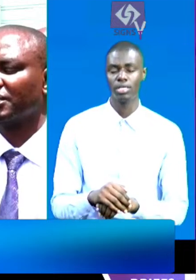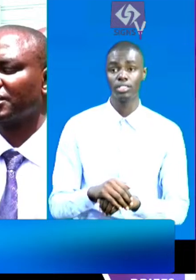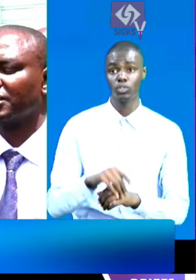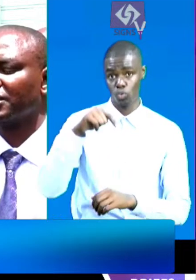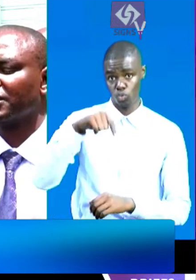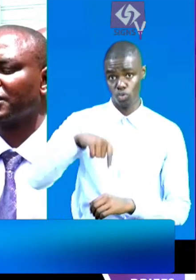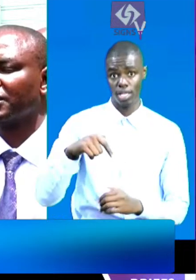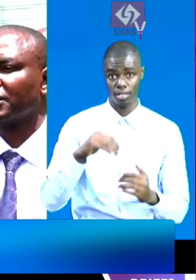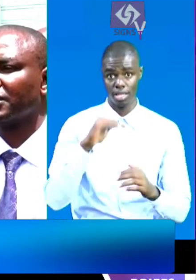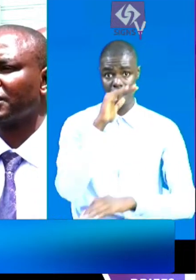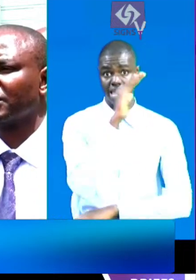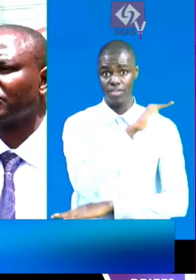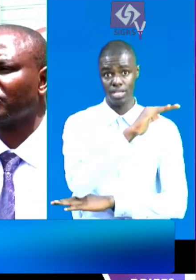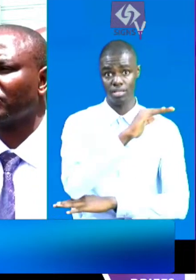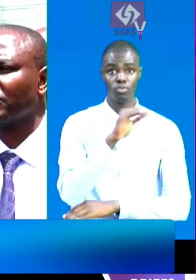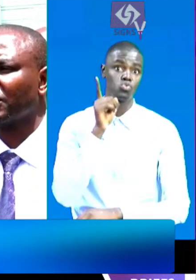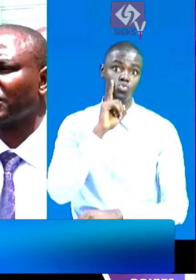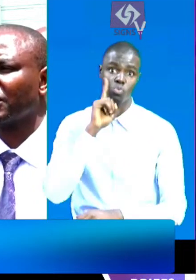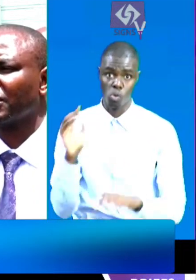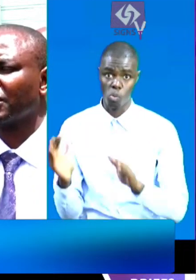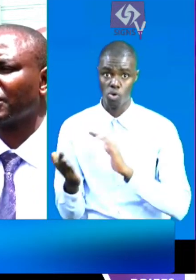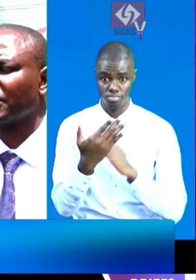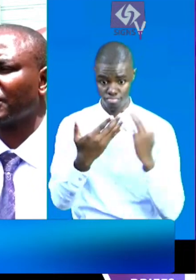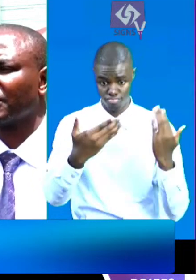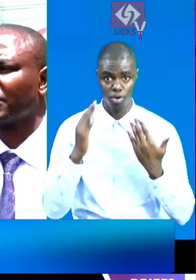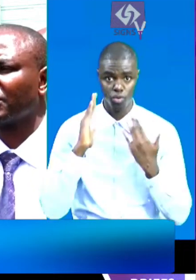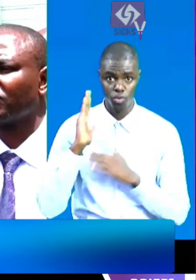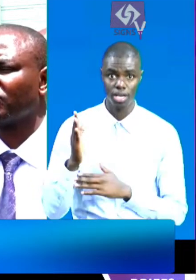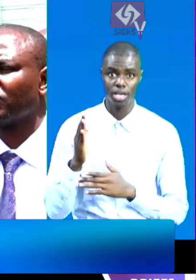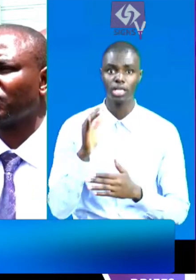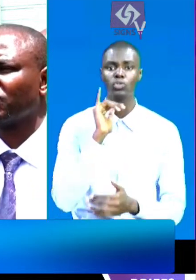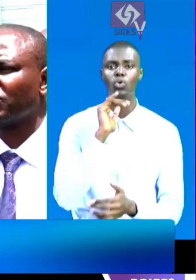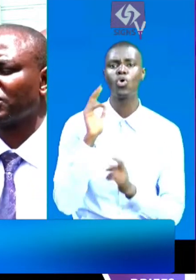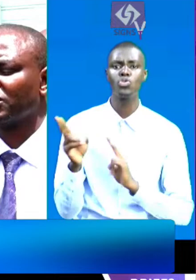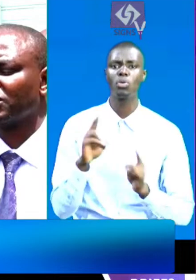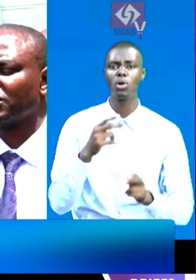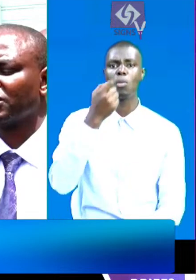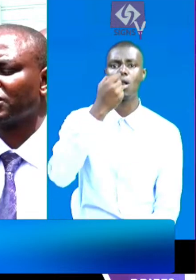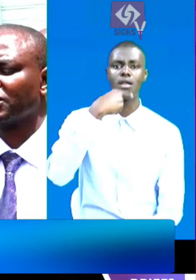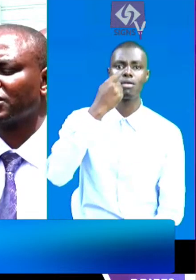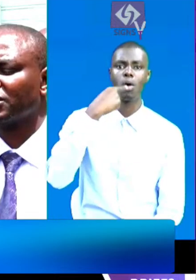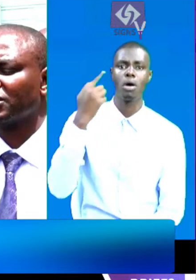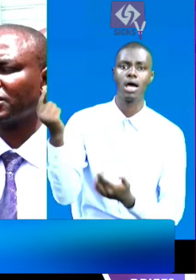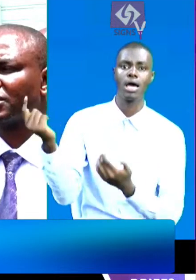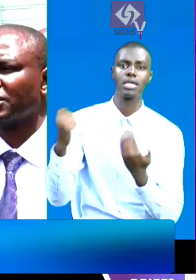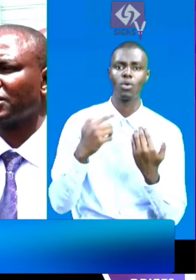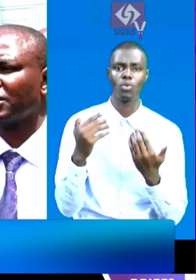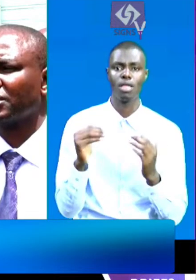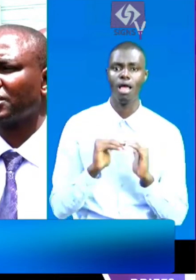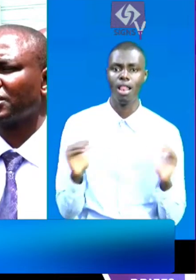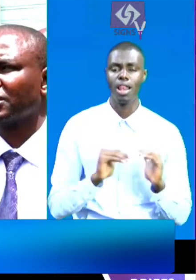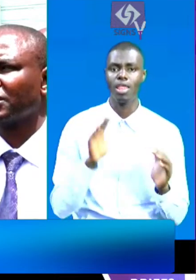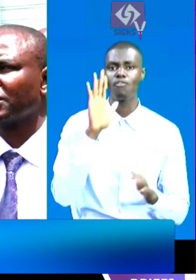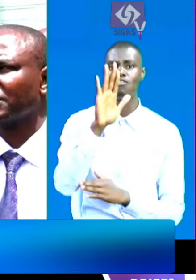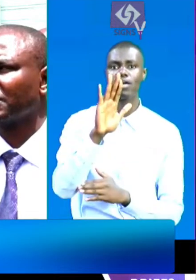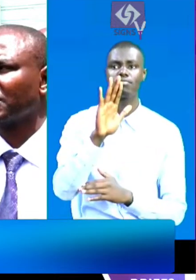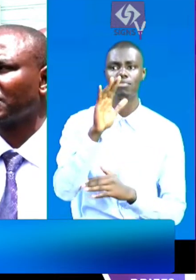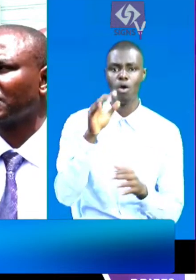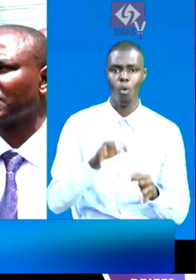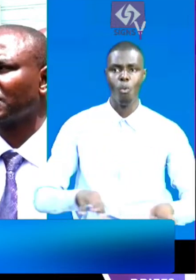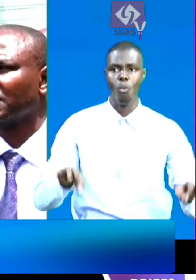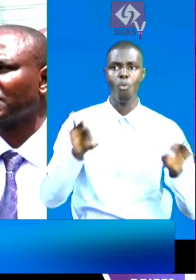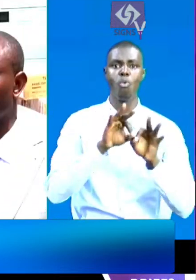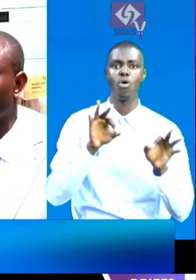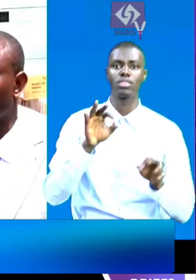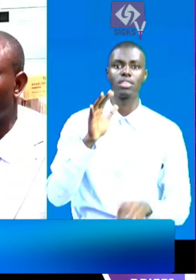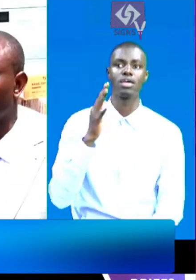jioni na kufikia kesho. Hiyo ni mandawa ya kawaida ambayo itakuja Level 5, ni ya dhamani ya 20,000, ya